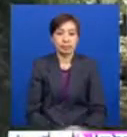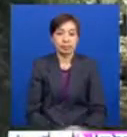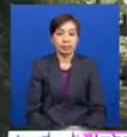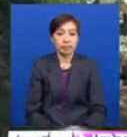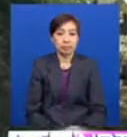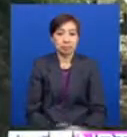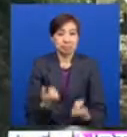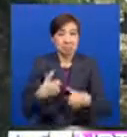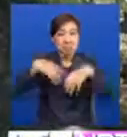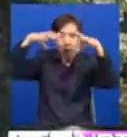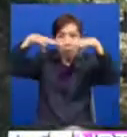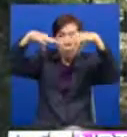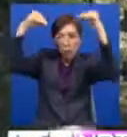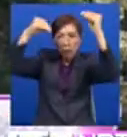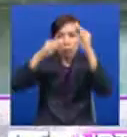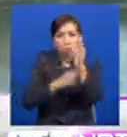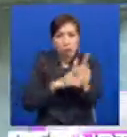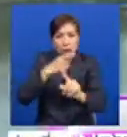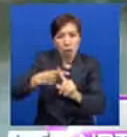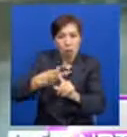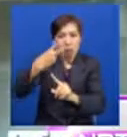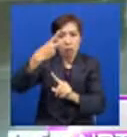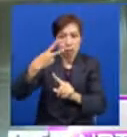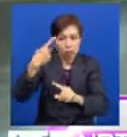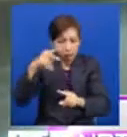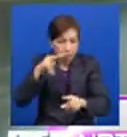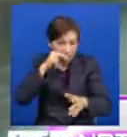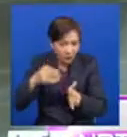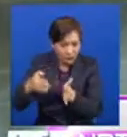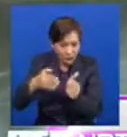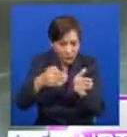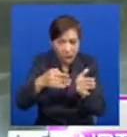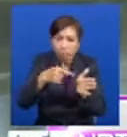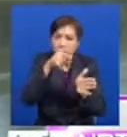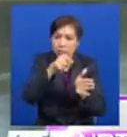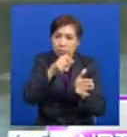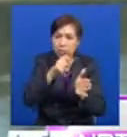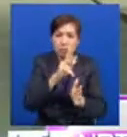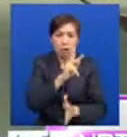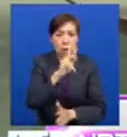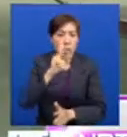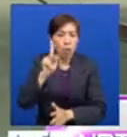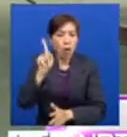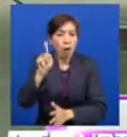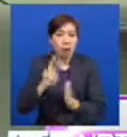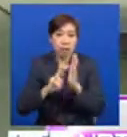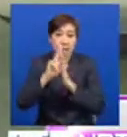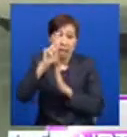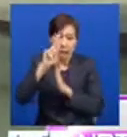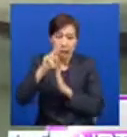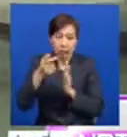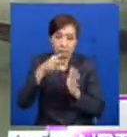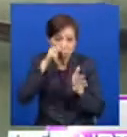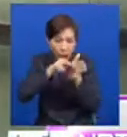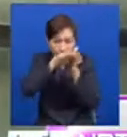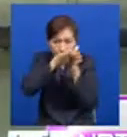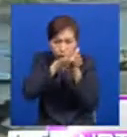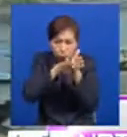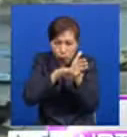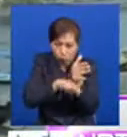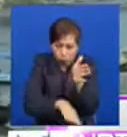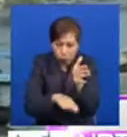ฝนทิ้งช่วงติดต่อกันกว่า 2เดือนส่งผลทำให้แม่น้ำกกซึ่งเป็นแม่น้ำสายหลักที่ผ่านตัวเมืองเชียงรายลดระดับลงต่อเนื่อง